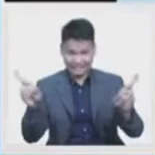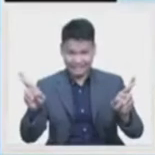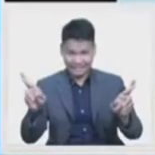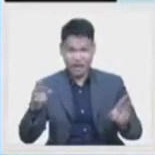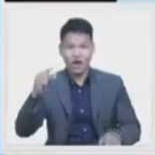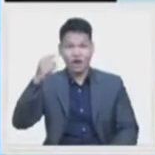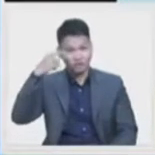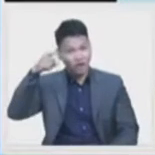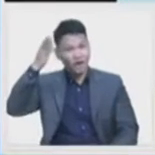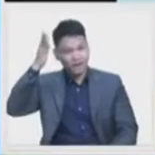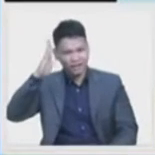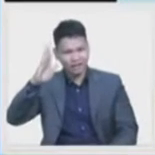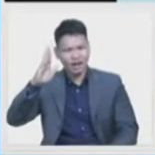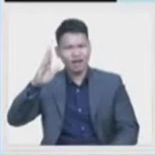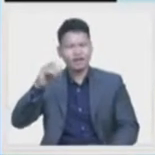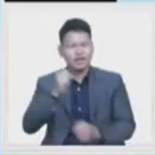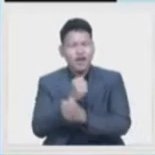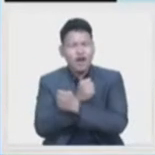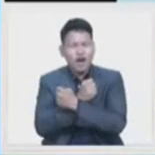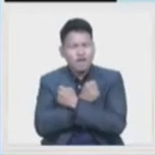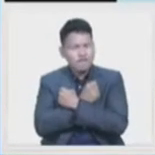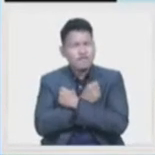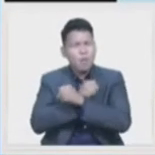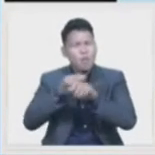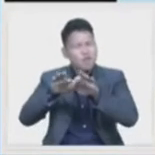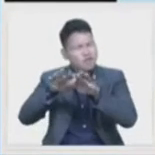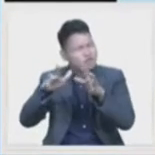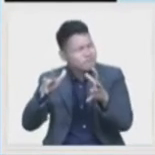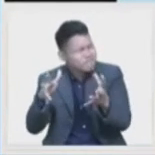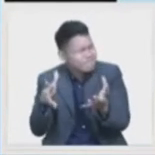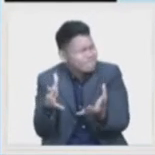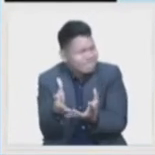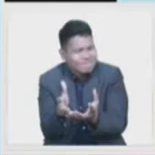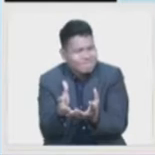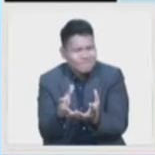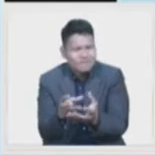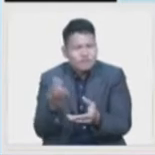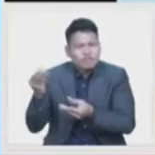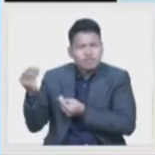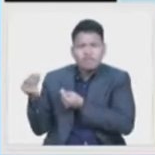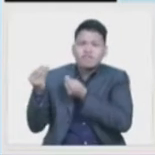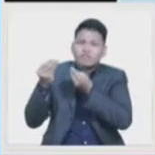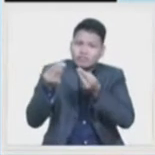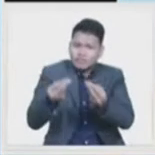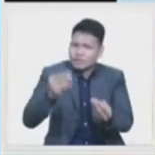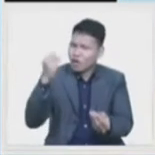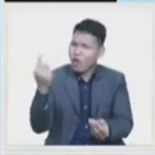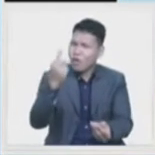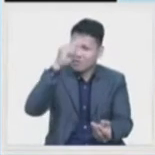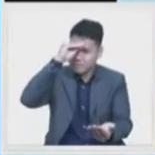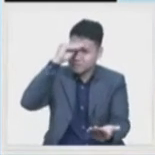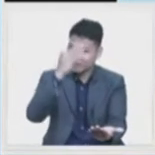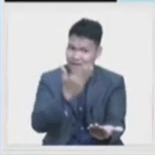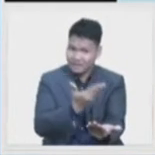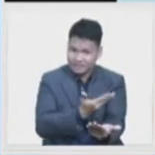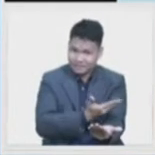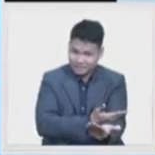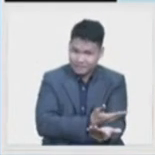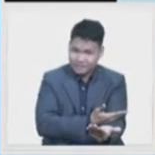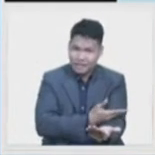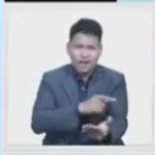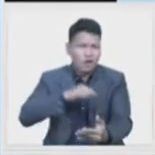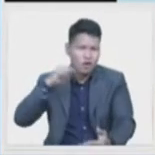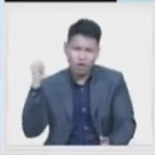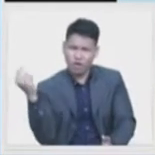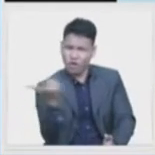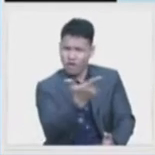for God loved the world so much that He gave His only begotten Son so that